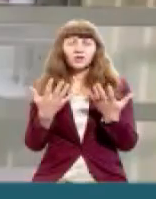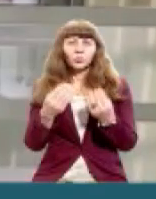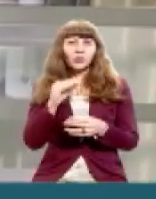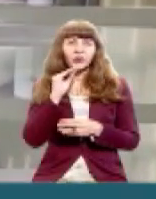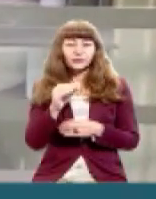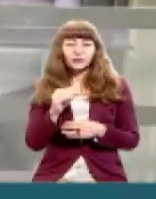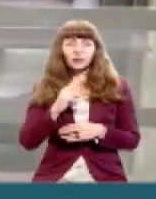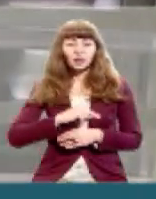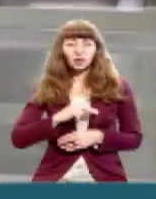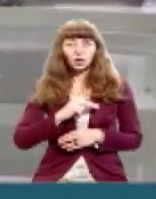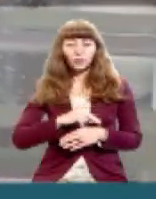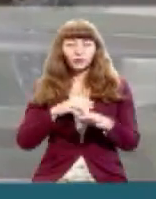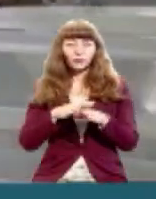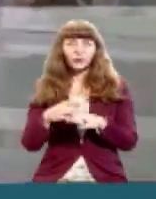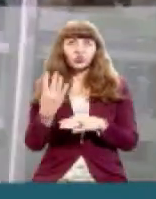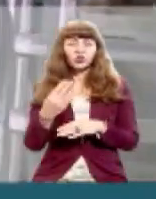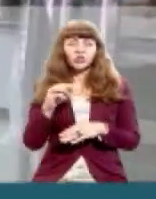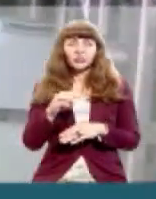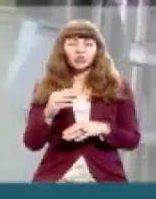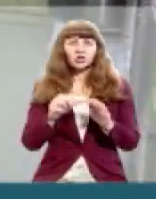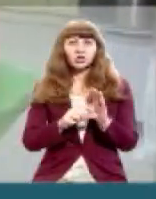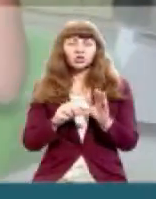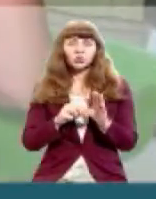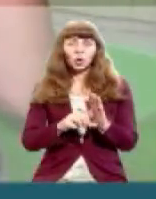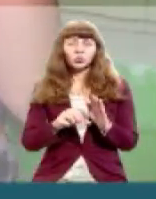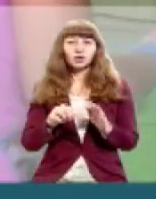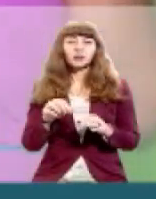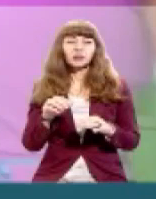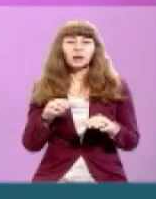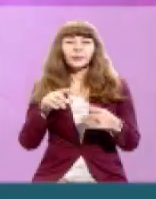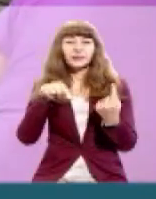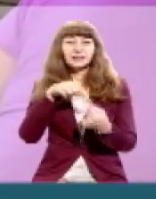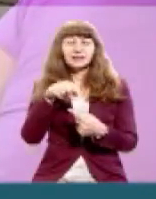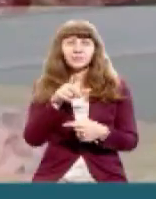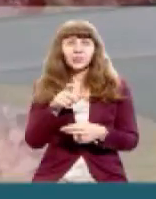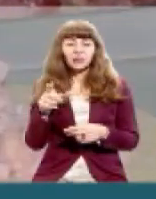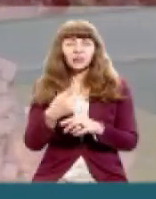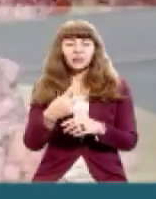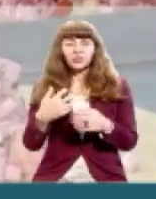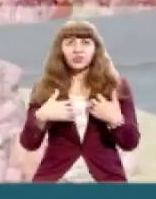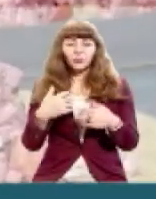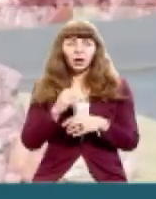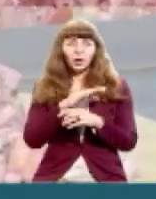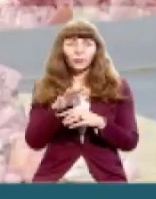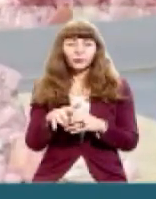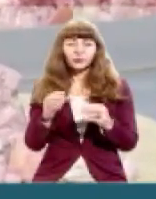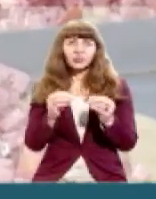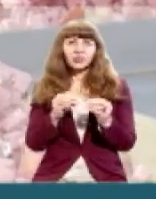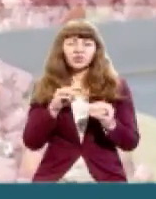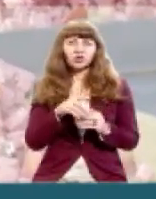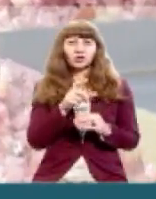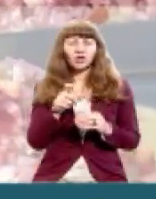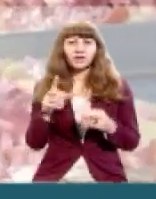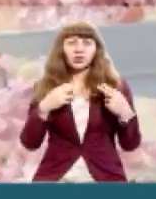субъектілері өз жұмыстарын тоқтатып тұр. Сол себепті де кәсіпкерлер палатасы 10,000 азаматты қаржылық және құқықтық сауаттылыққа